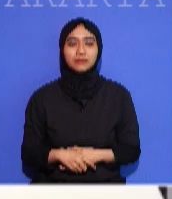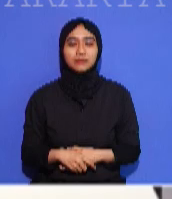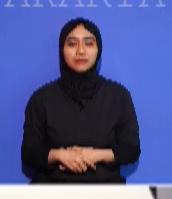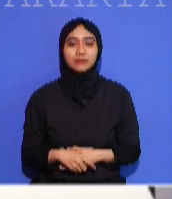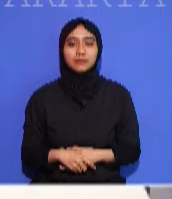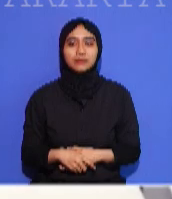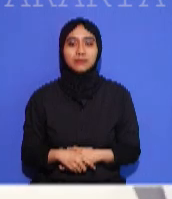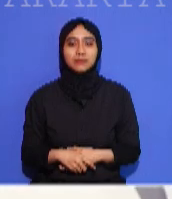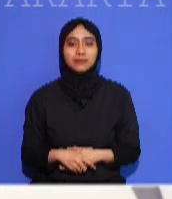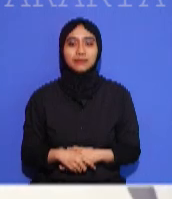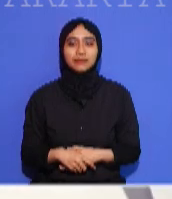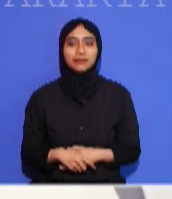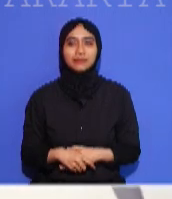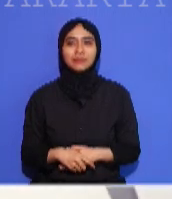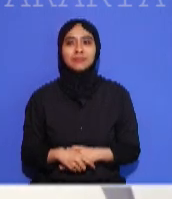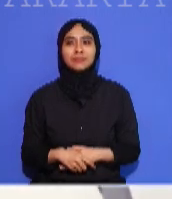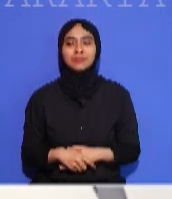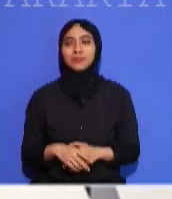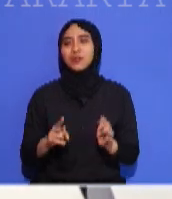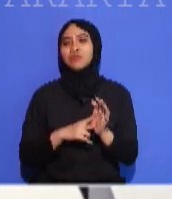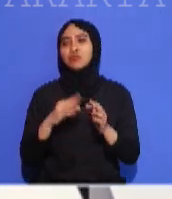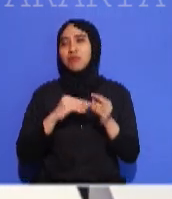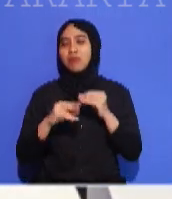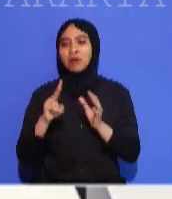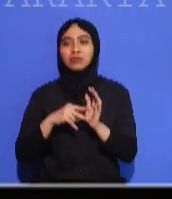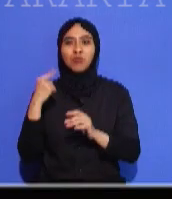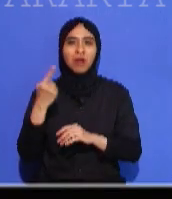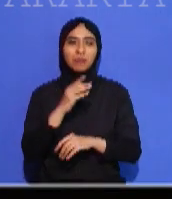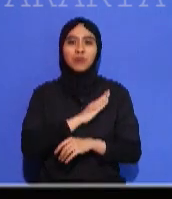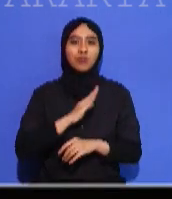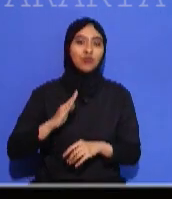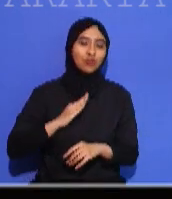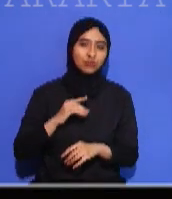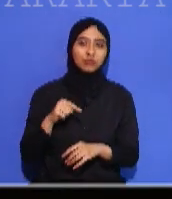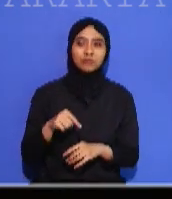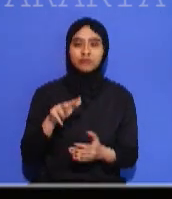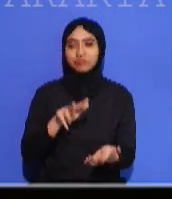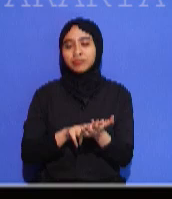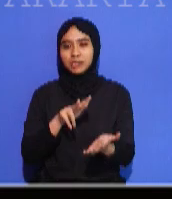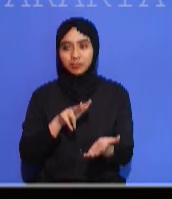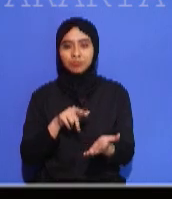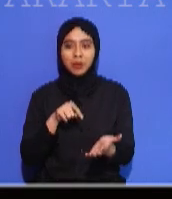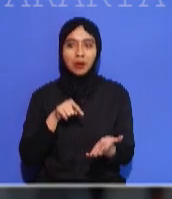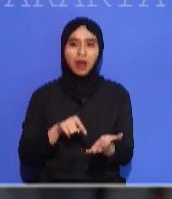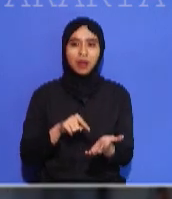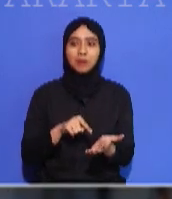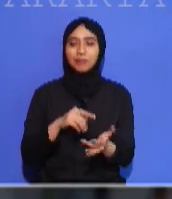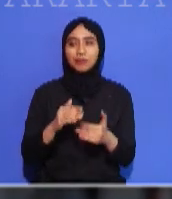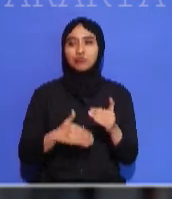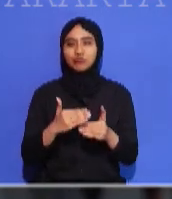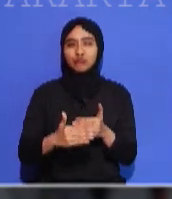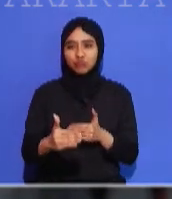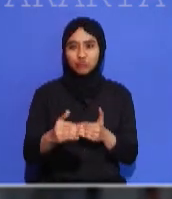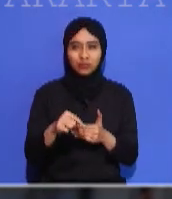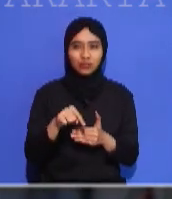dalam ununas yang berlangsung 2 hari ini selain memilih Ketua pengurus besar dan pengangkatan majelis Wali sebagai penurus guru besar Eang Joko